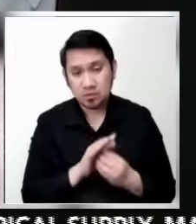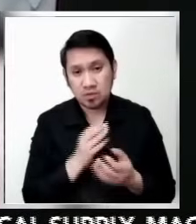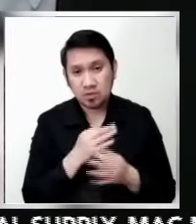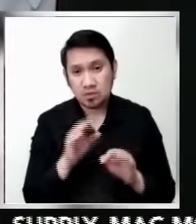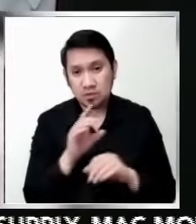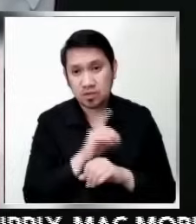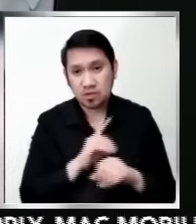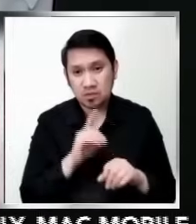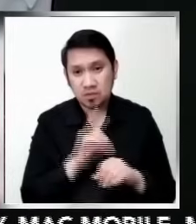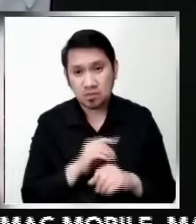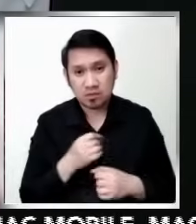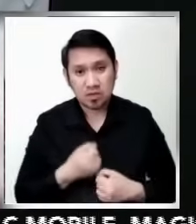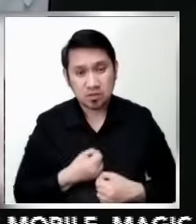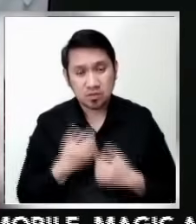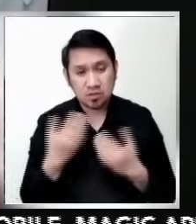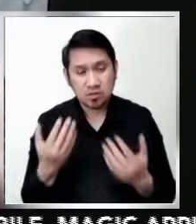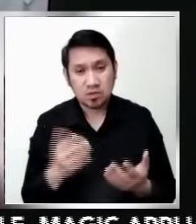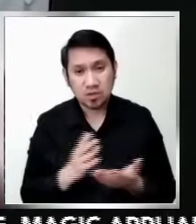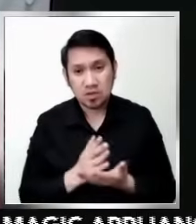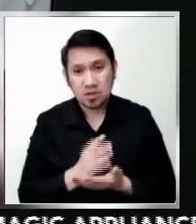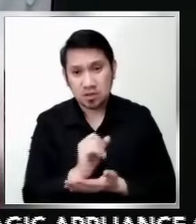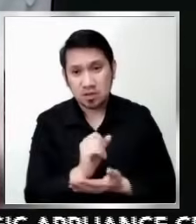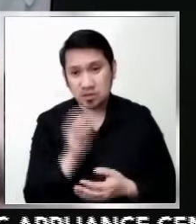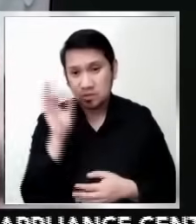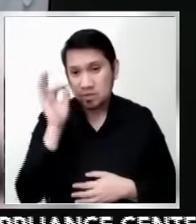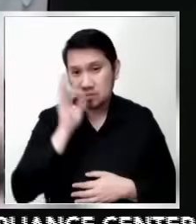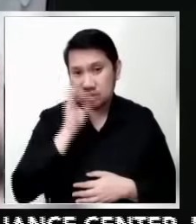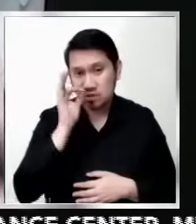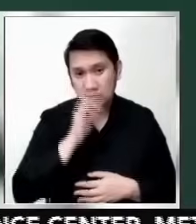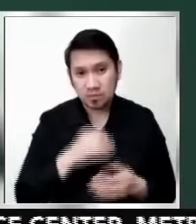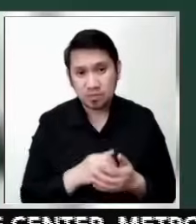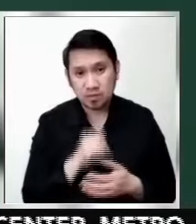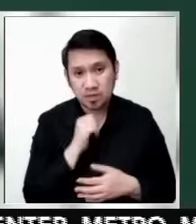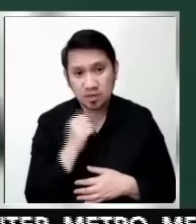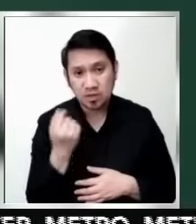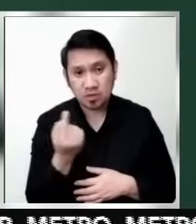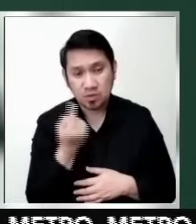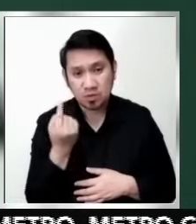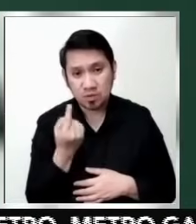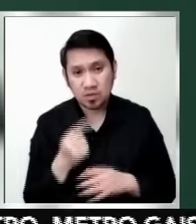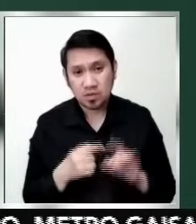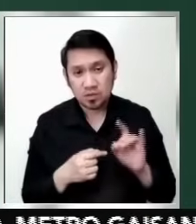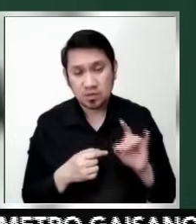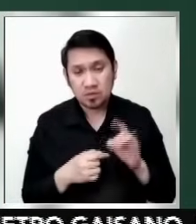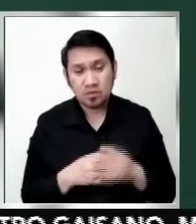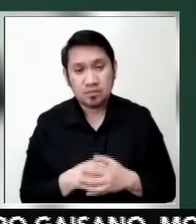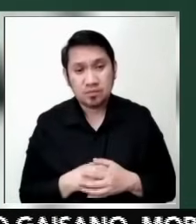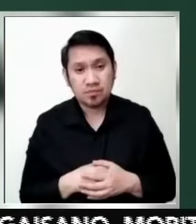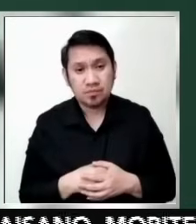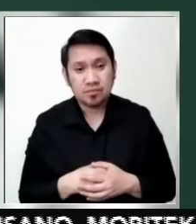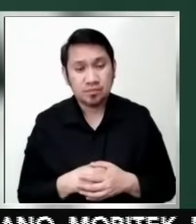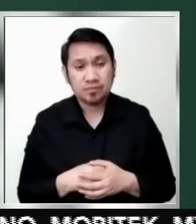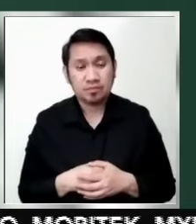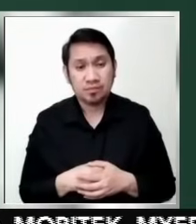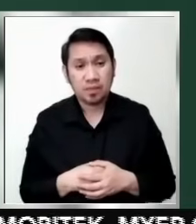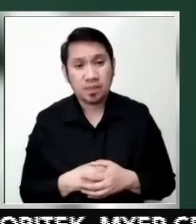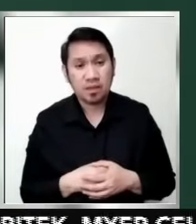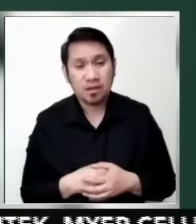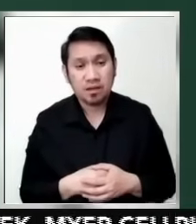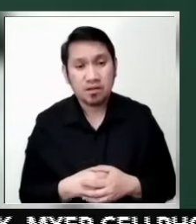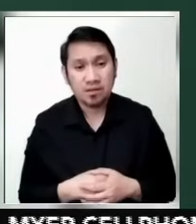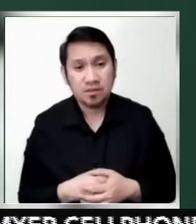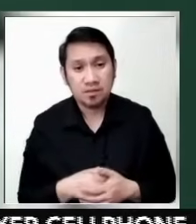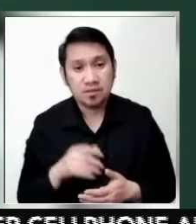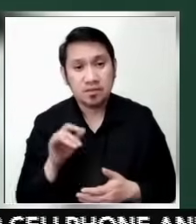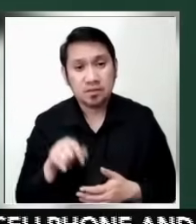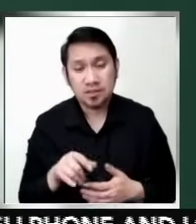the right ng mga Pilipino not just not just a media well free speech and fresh freedom our constitutional